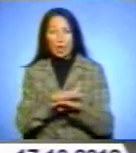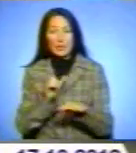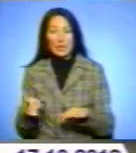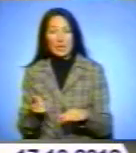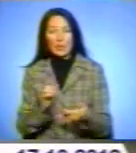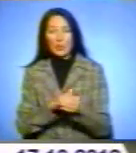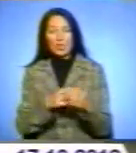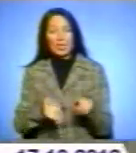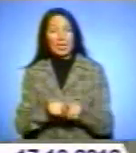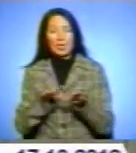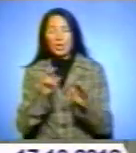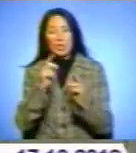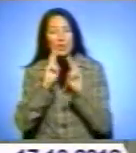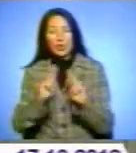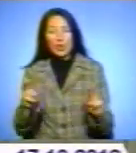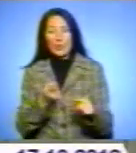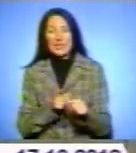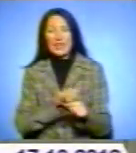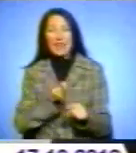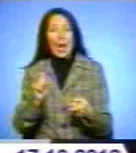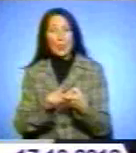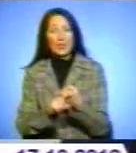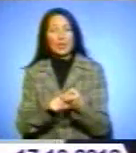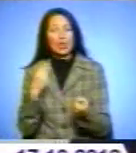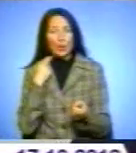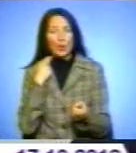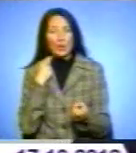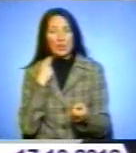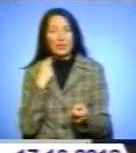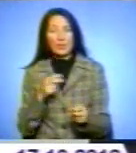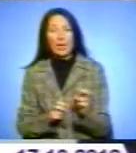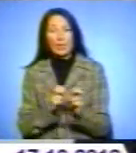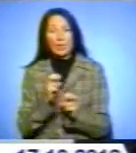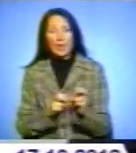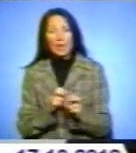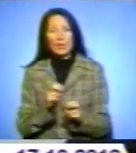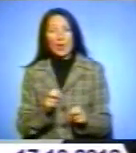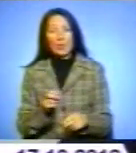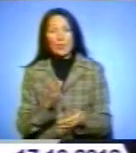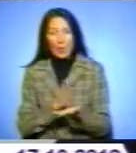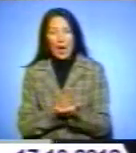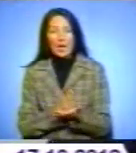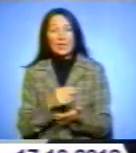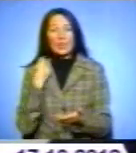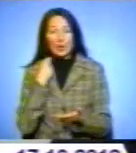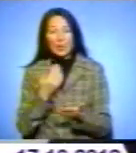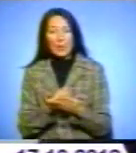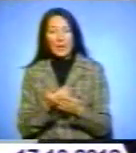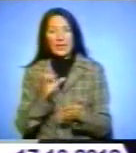не пов'язано із заборгованістю, вважає Сергій Надал. Підприємство «Тернопіль Міськтеплокомуненерго» має заборгованість перед НАКом «Нафтогаз